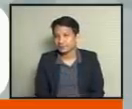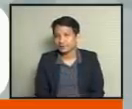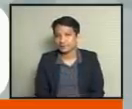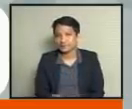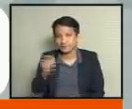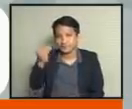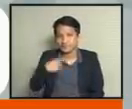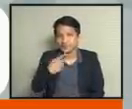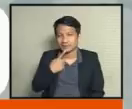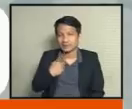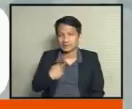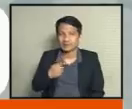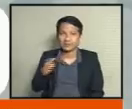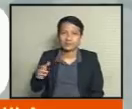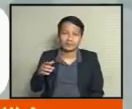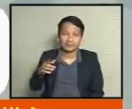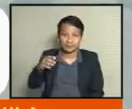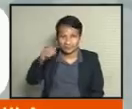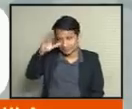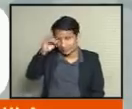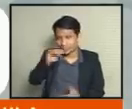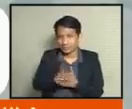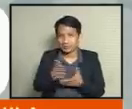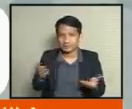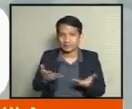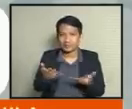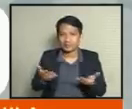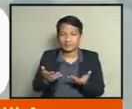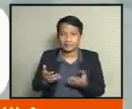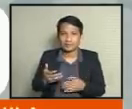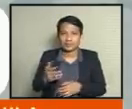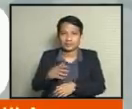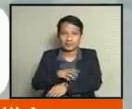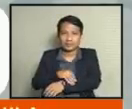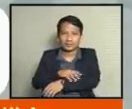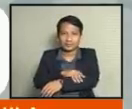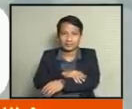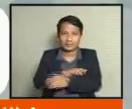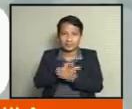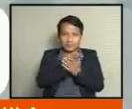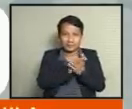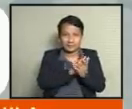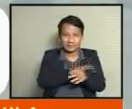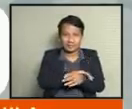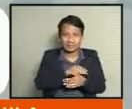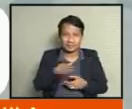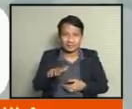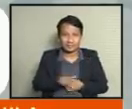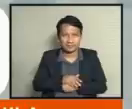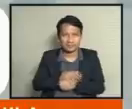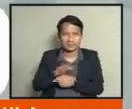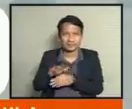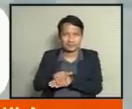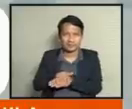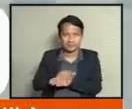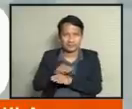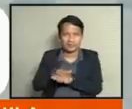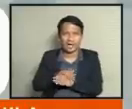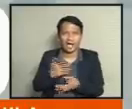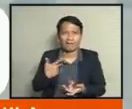sabi, si Mister do ngayon, may hinimas-himas. Ano may hinimas niya? Manok? O